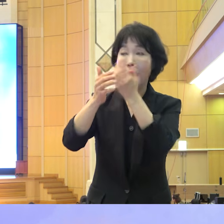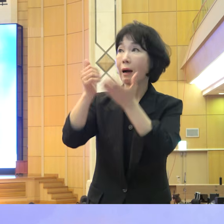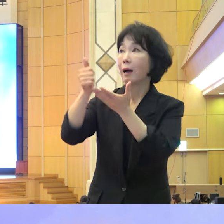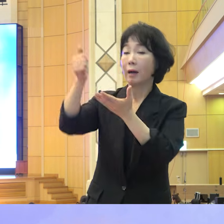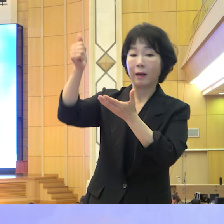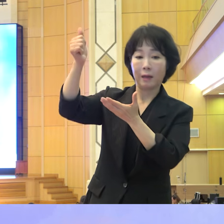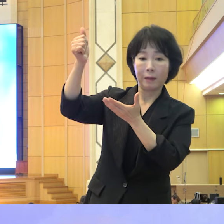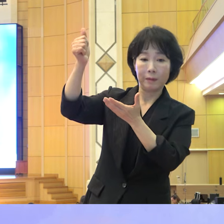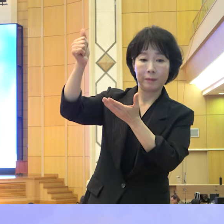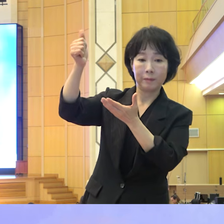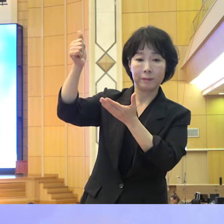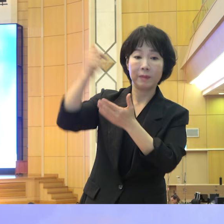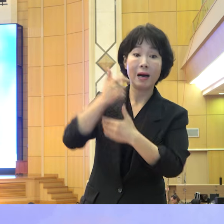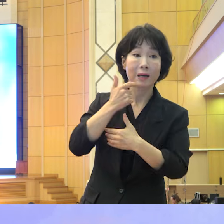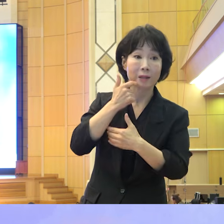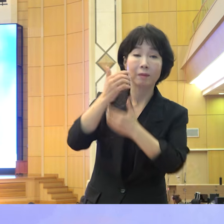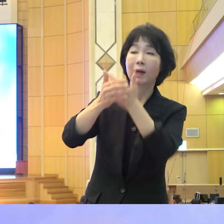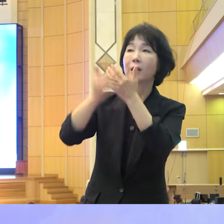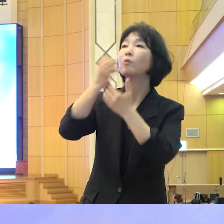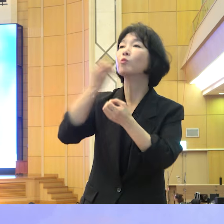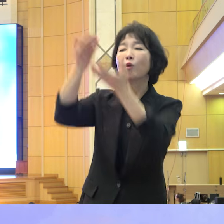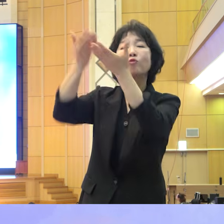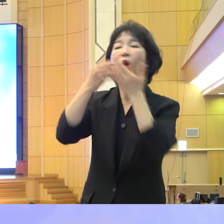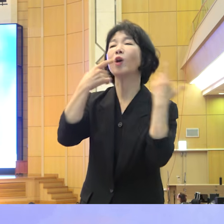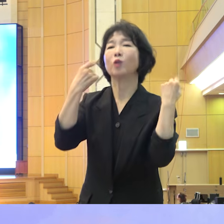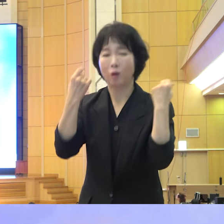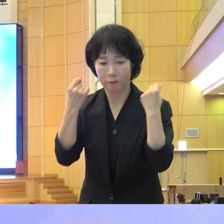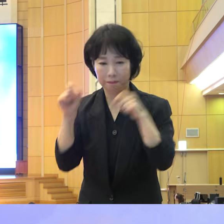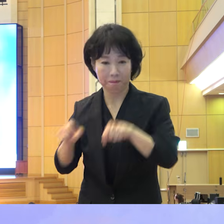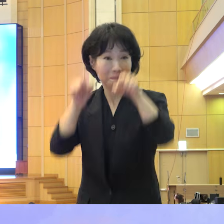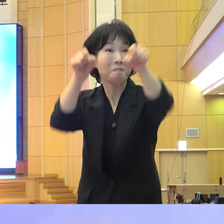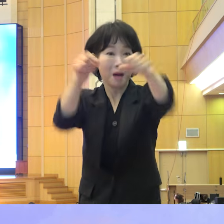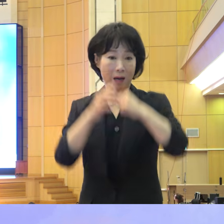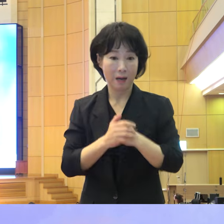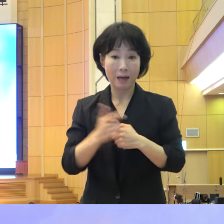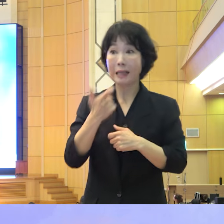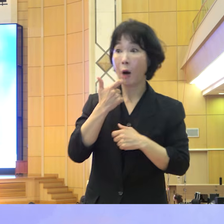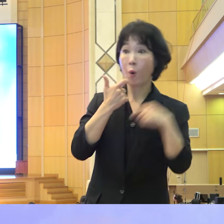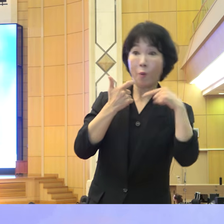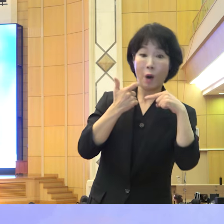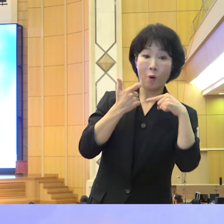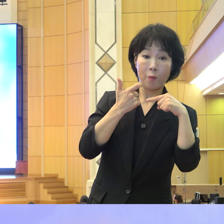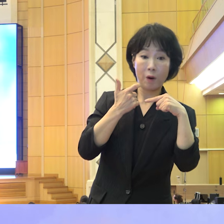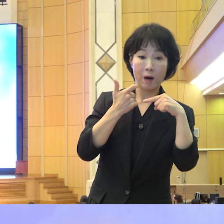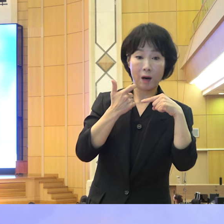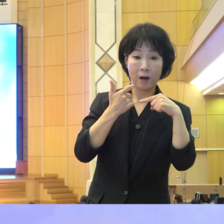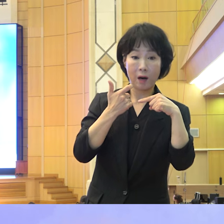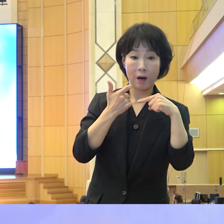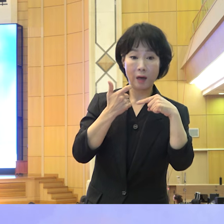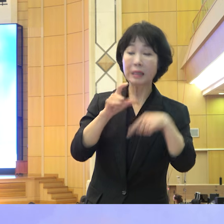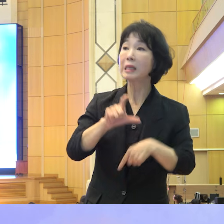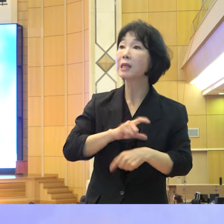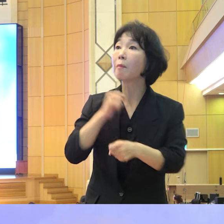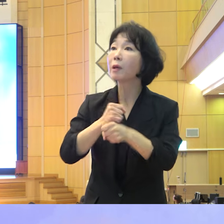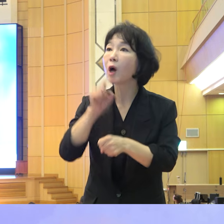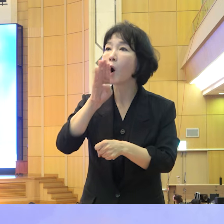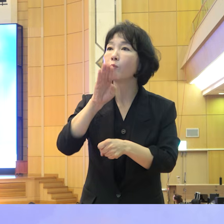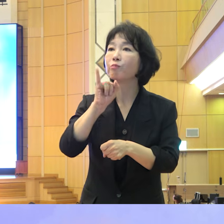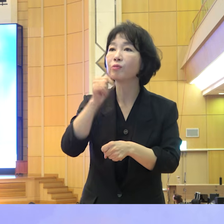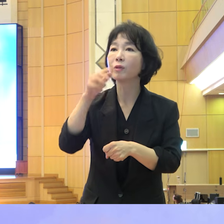하나님이 야고비에게 축복한지라 그랬더니 야고비가 그곳 이름을 분이엘이라